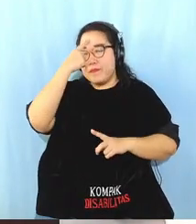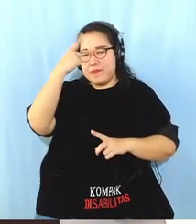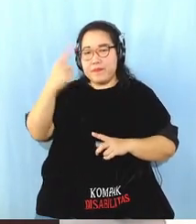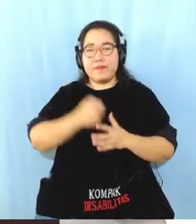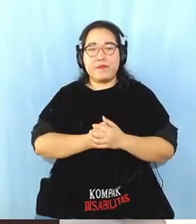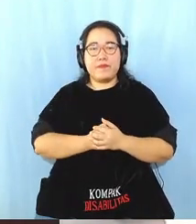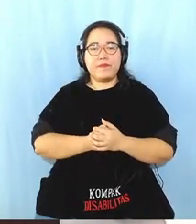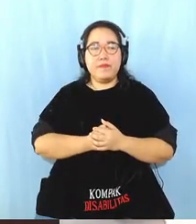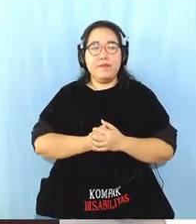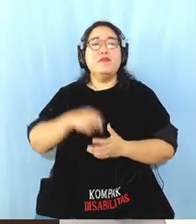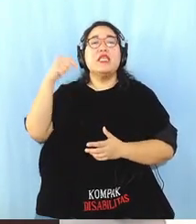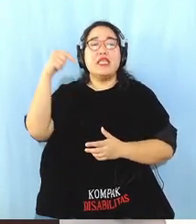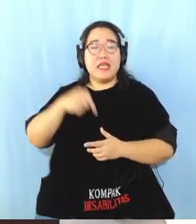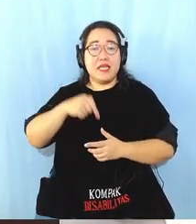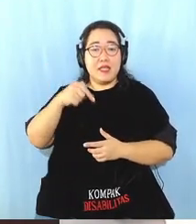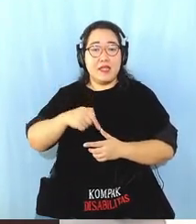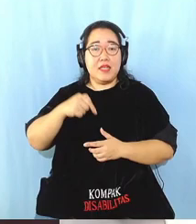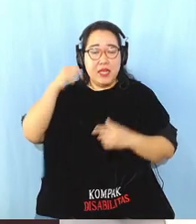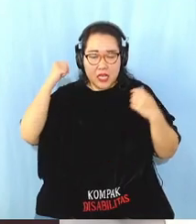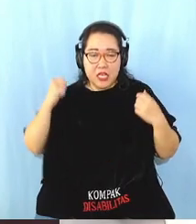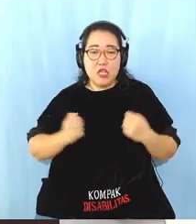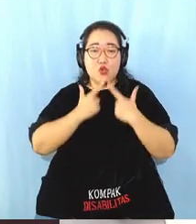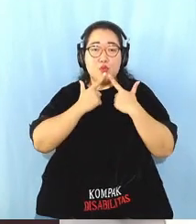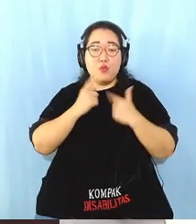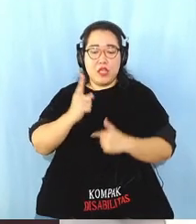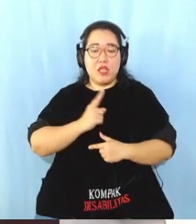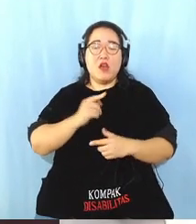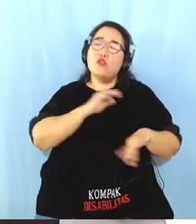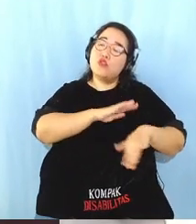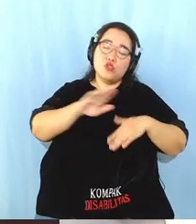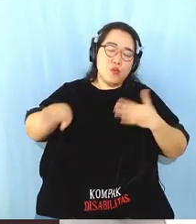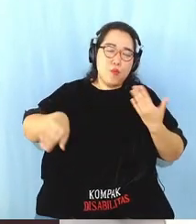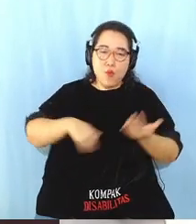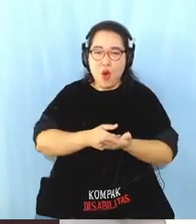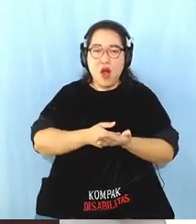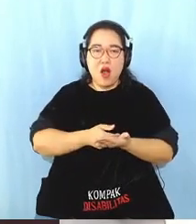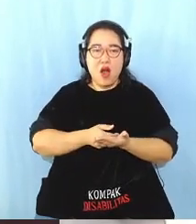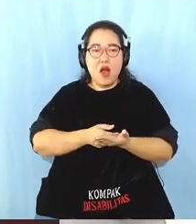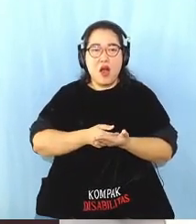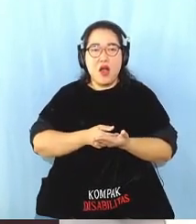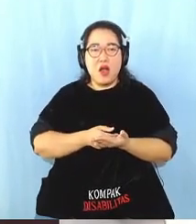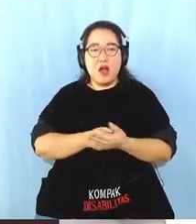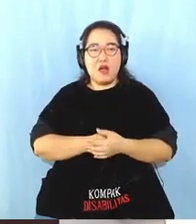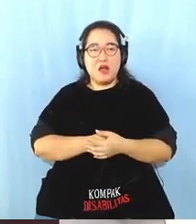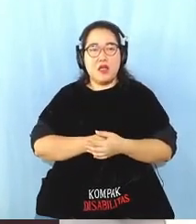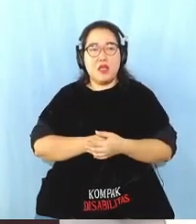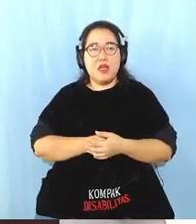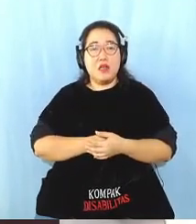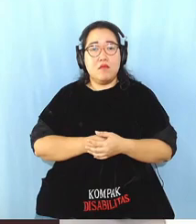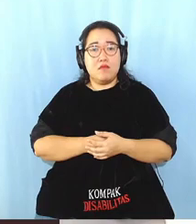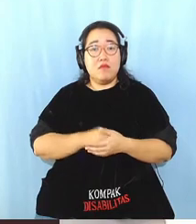Dan saya kira disinilah poinnya untuk kita sekalian. Hidup kita ini tidak sepi dari penderitaan.